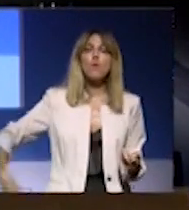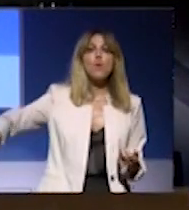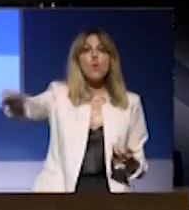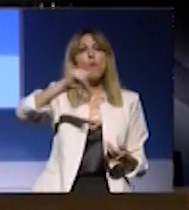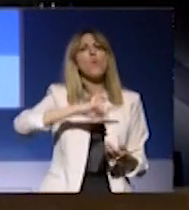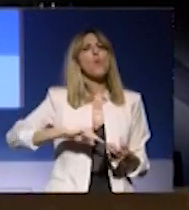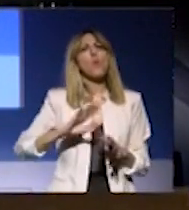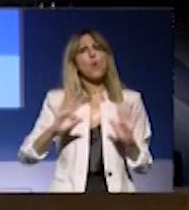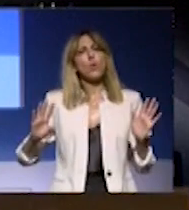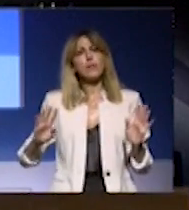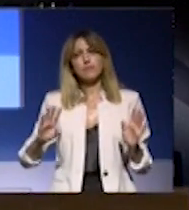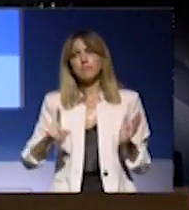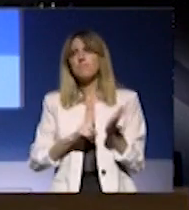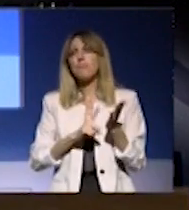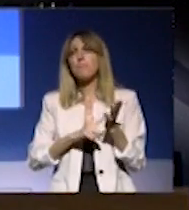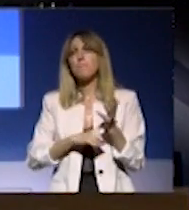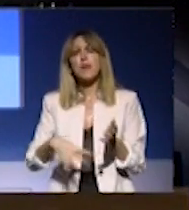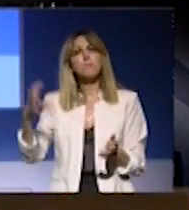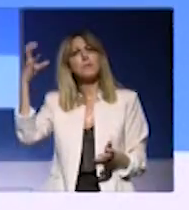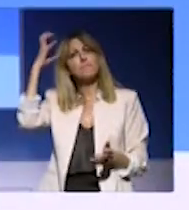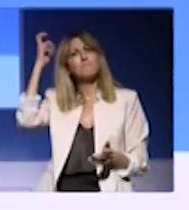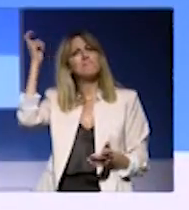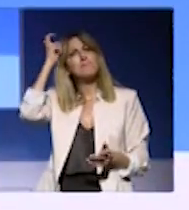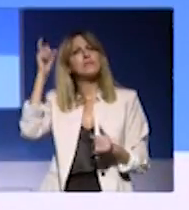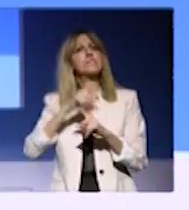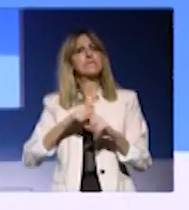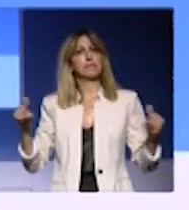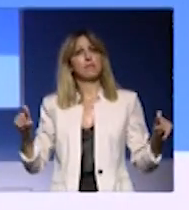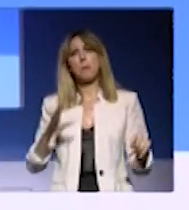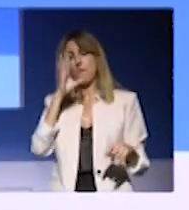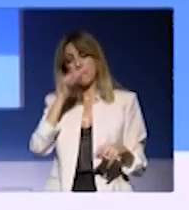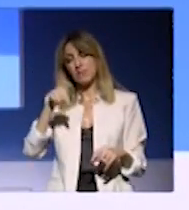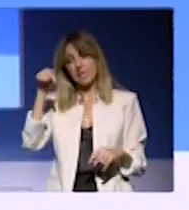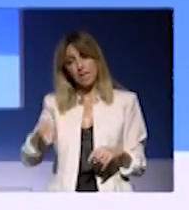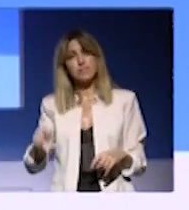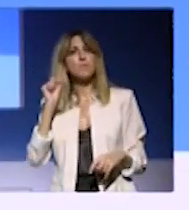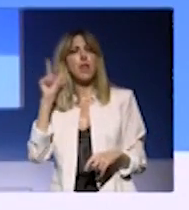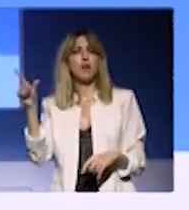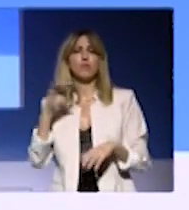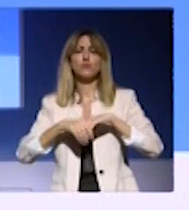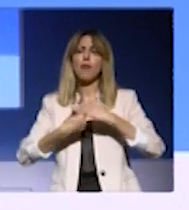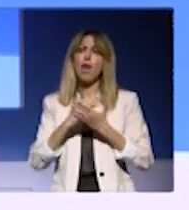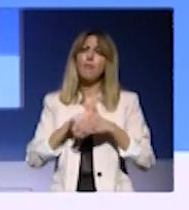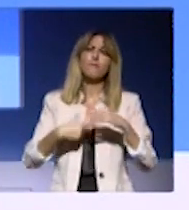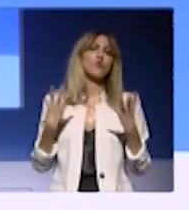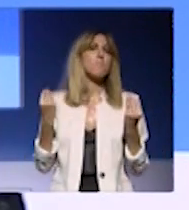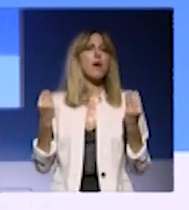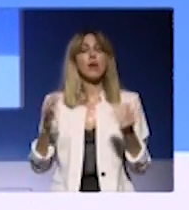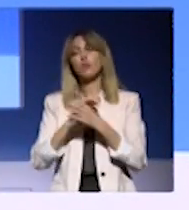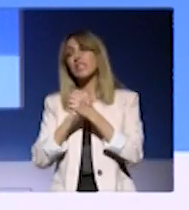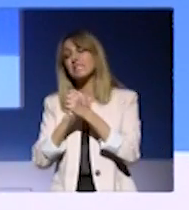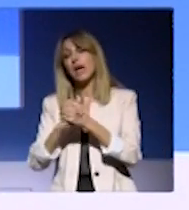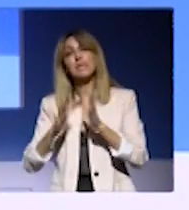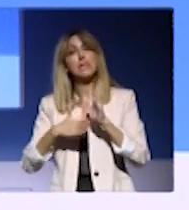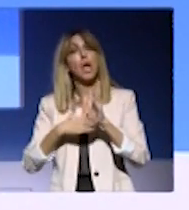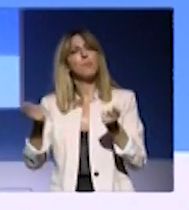από τα πολύ ενδιαφέροντα τα οποία ακούσαμε κατά τη διάρκεια της σημερινής πολύ όμορφης εκδήλωσης? Συγχαρητήρια στο